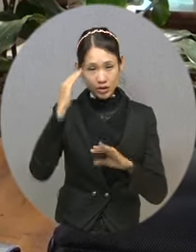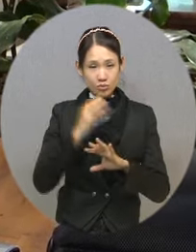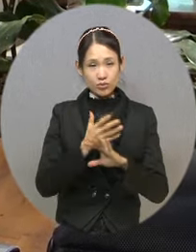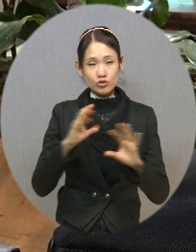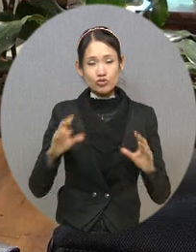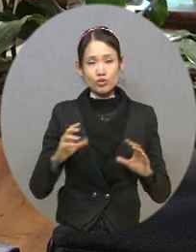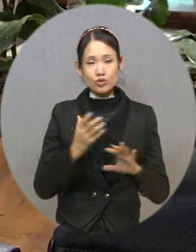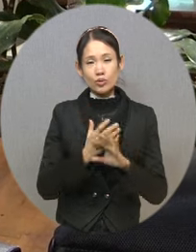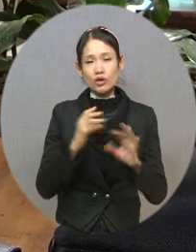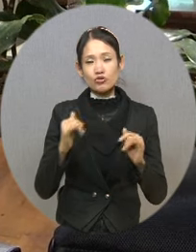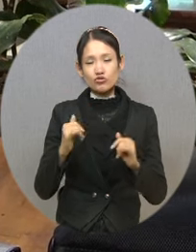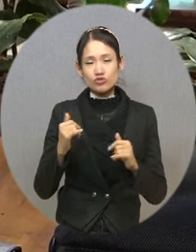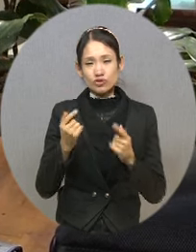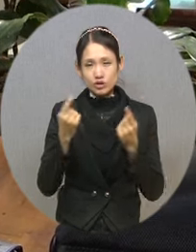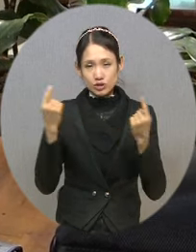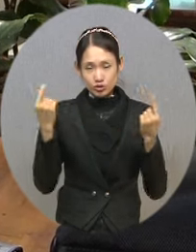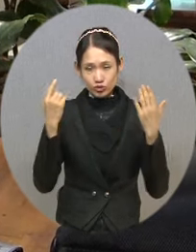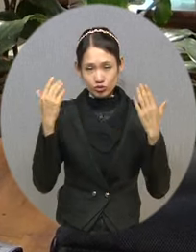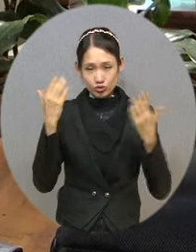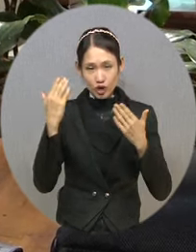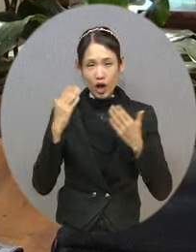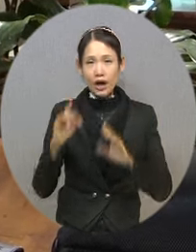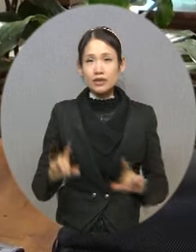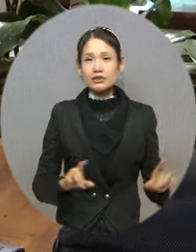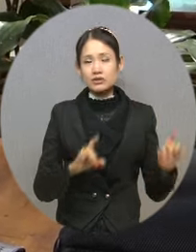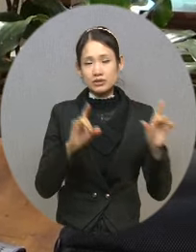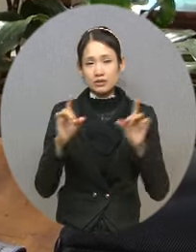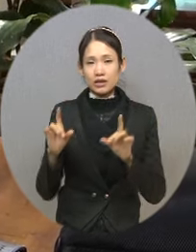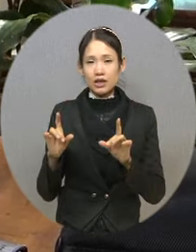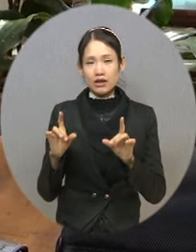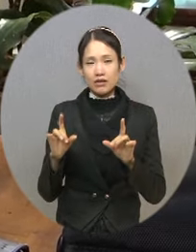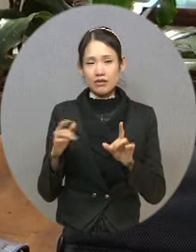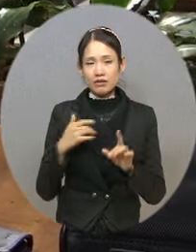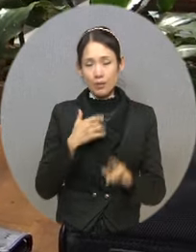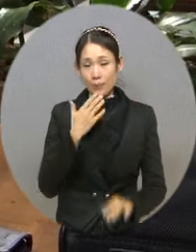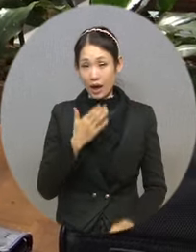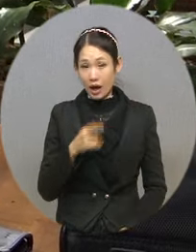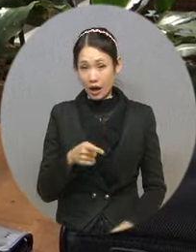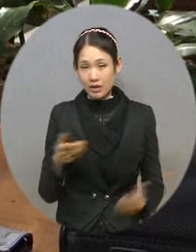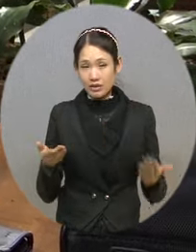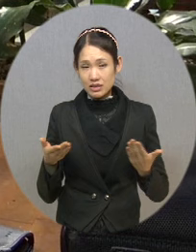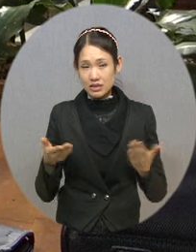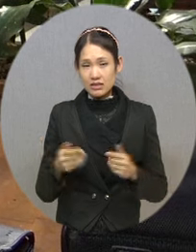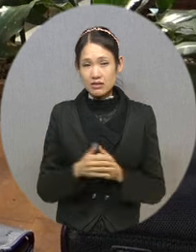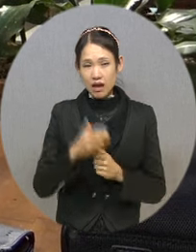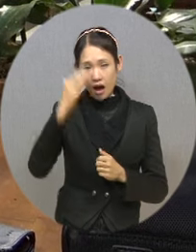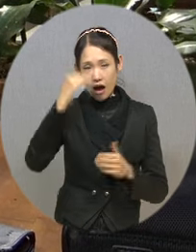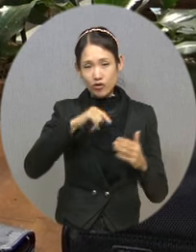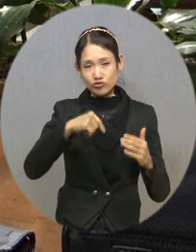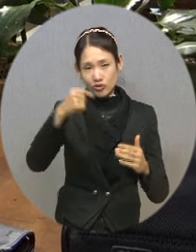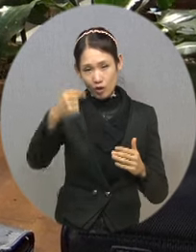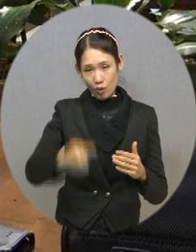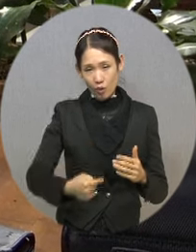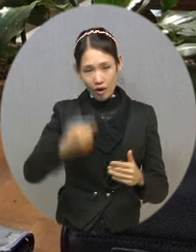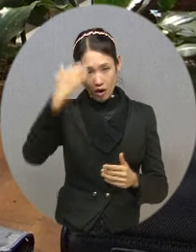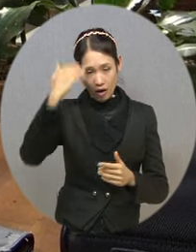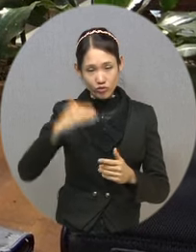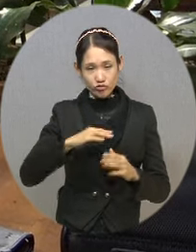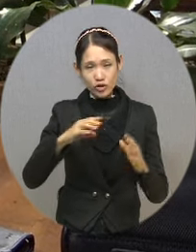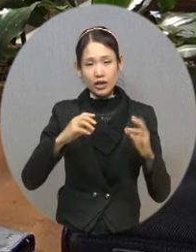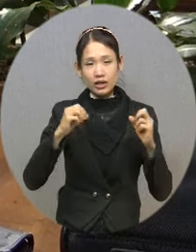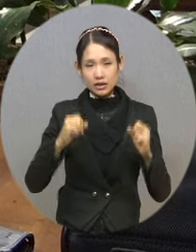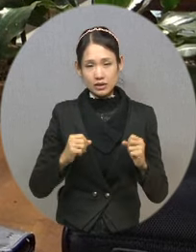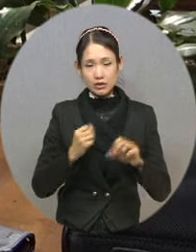거주하는 외국인 유학생들, 제가 할 수 있는 일은 한국에 와서 또 한국에